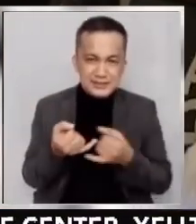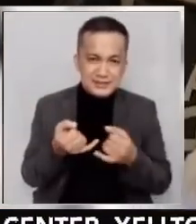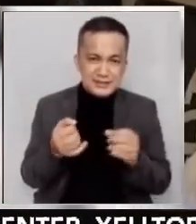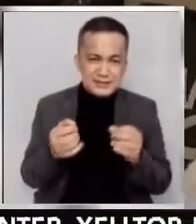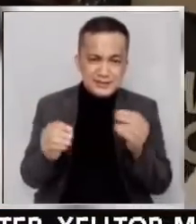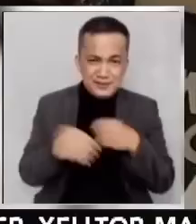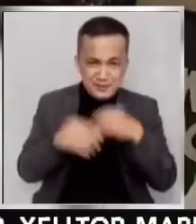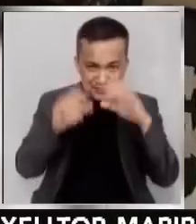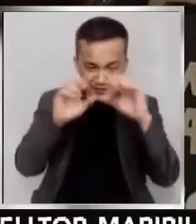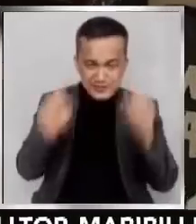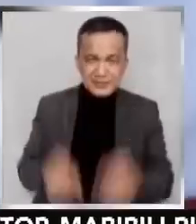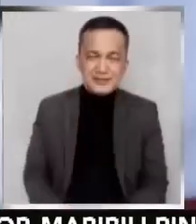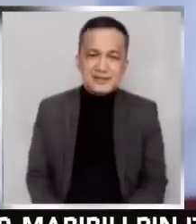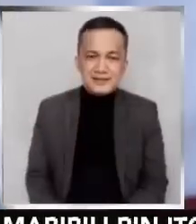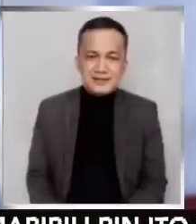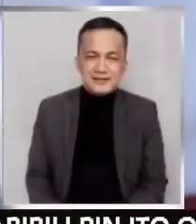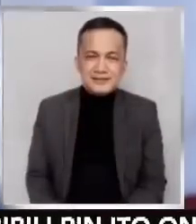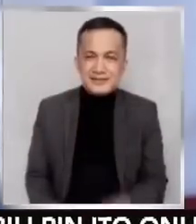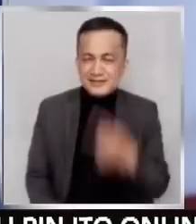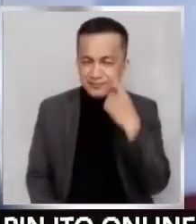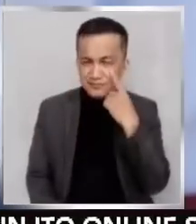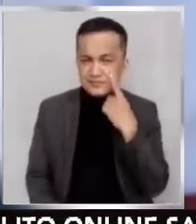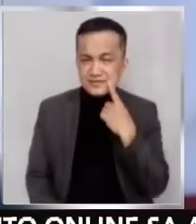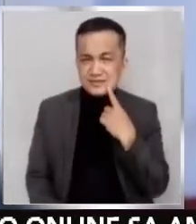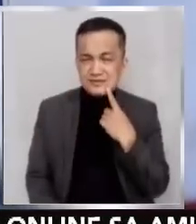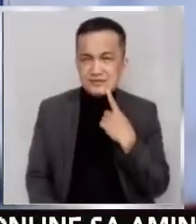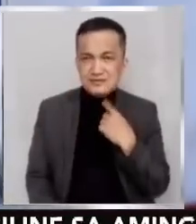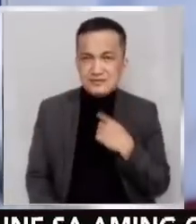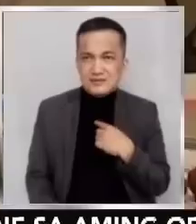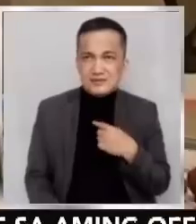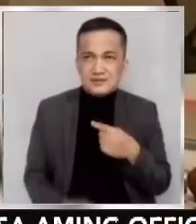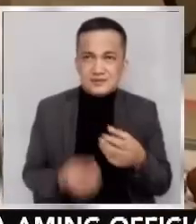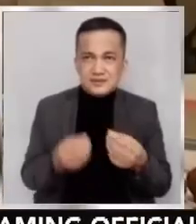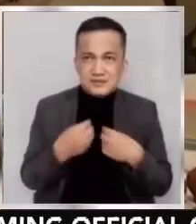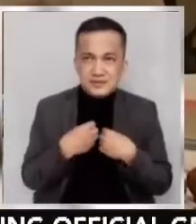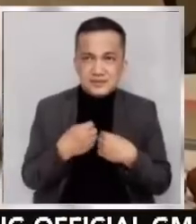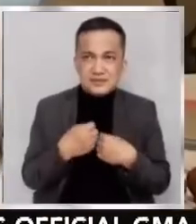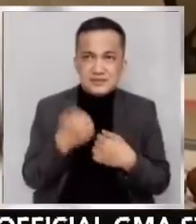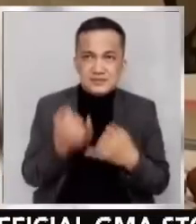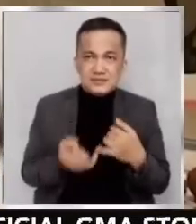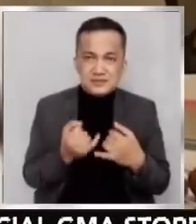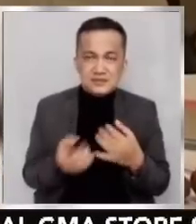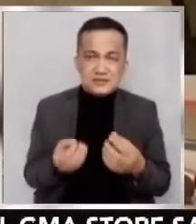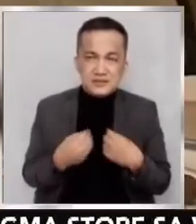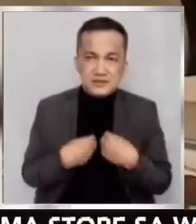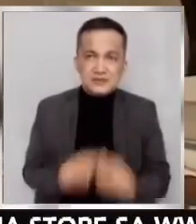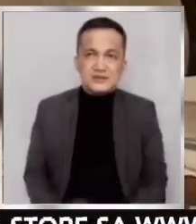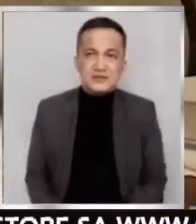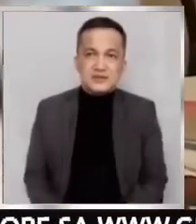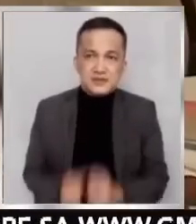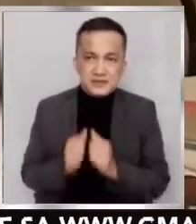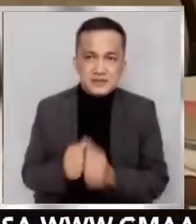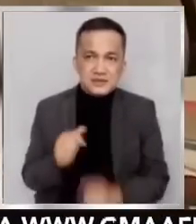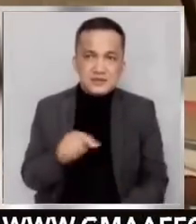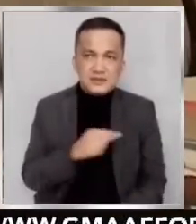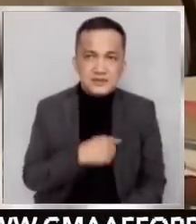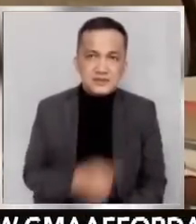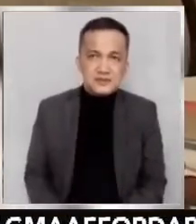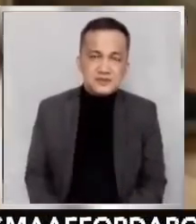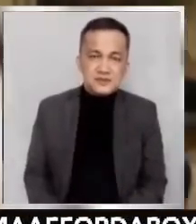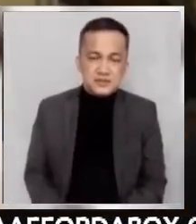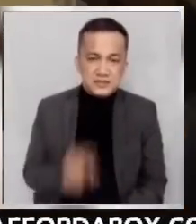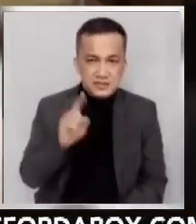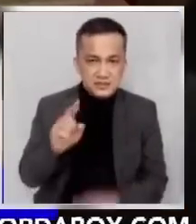Na rin sa akin. Daming magkakapatid na yun po. Mga kasama ko. Isang pamilya lang po